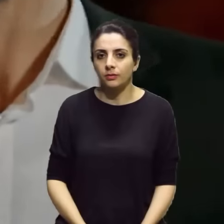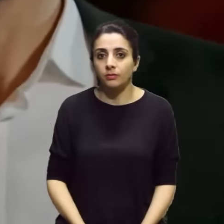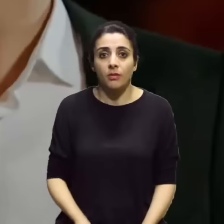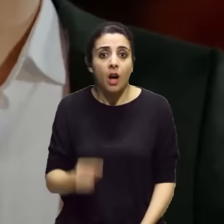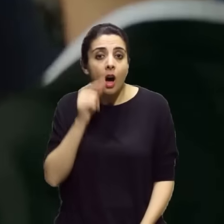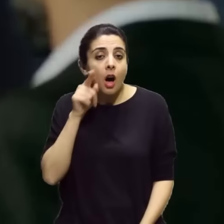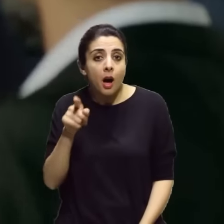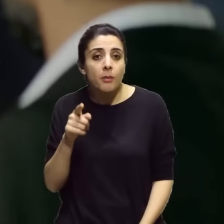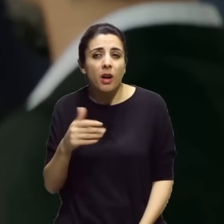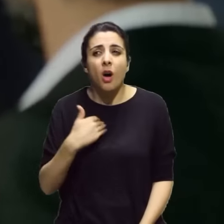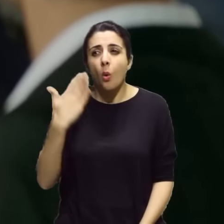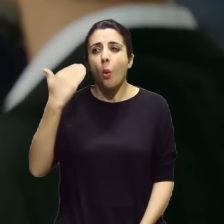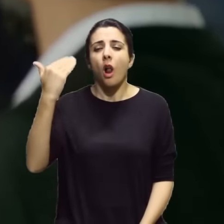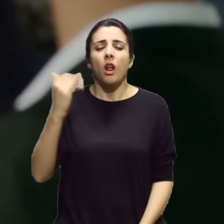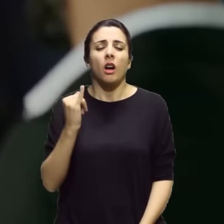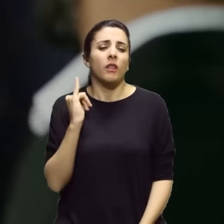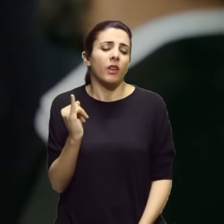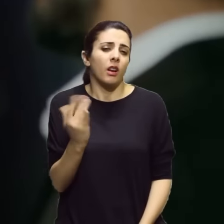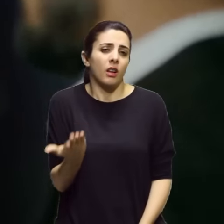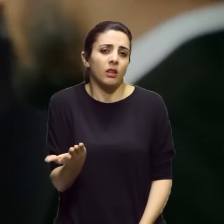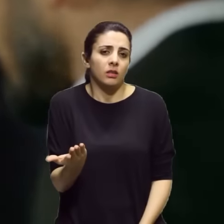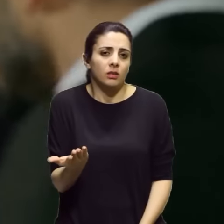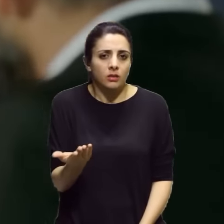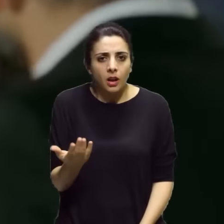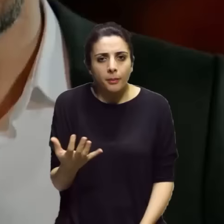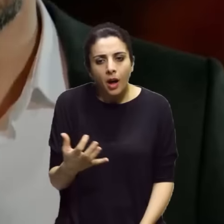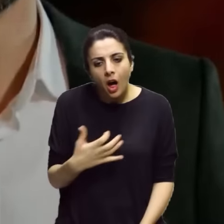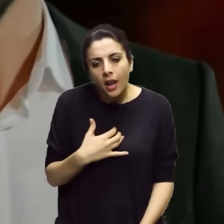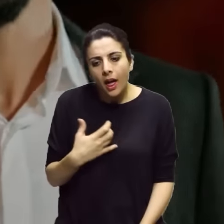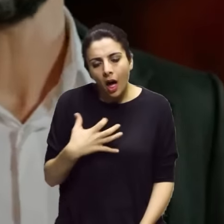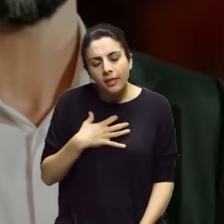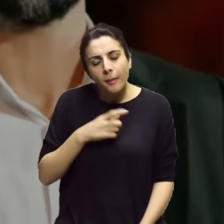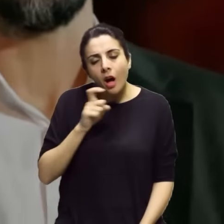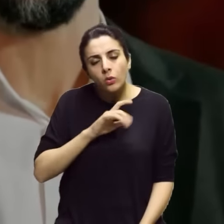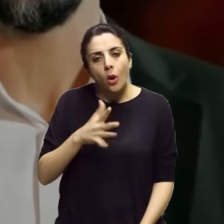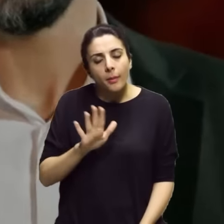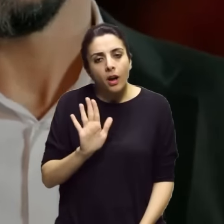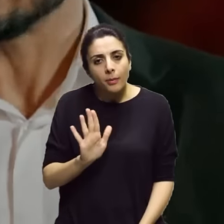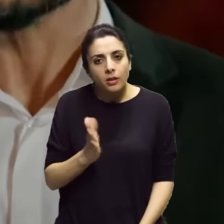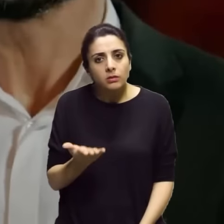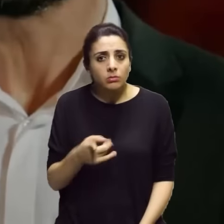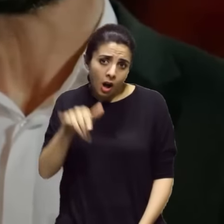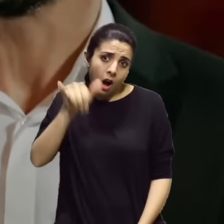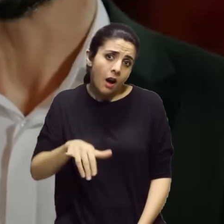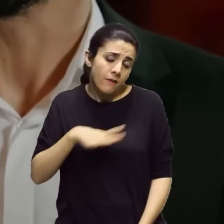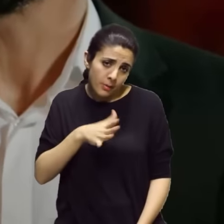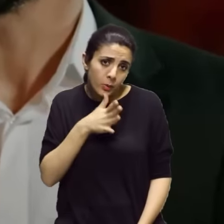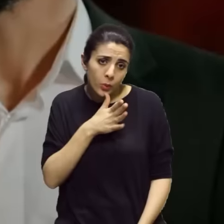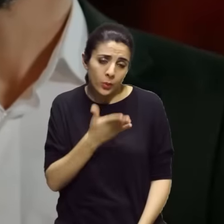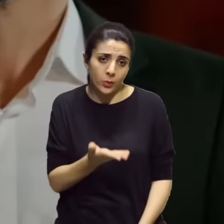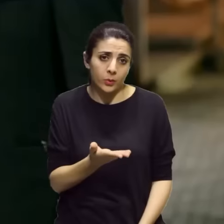Yani herif kendini beğenmiş, küstahın teki. Tamam, ben de kendimi kaybetmiş olabilirim ama yani... Hak etmedim Allah aşkına